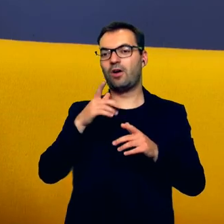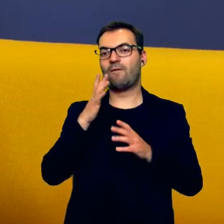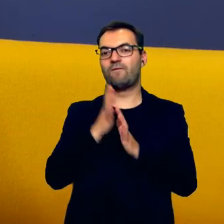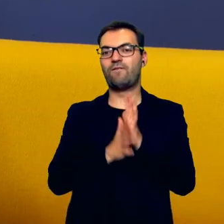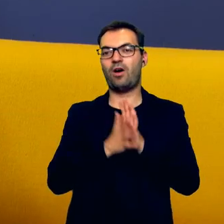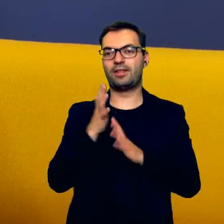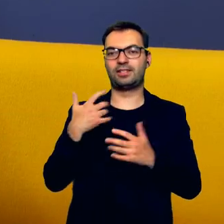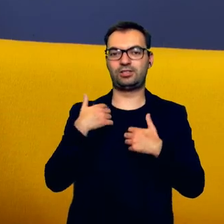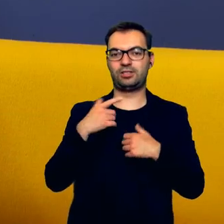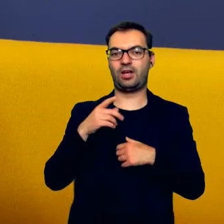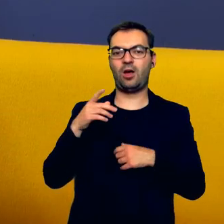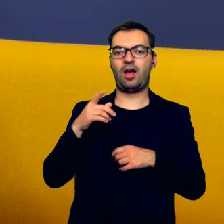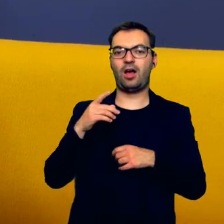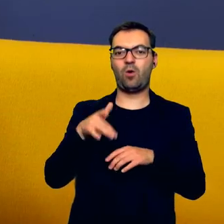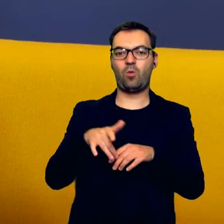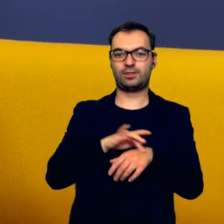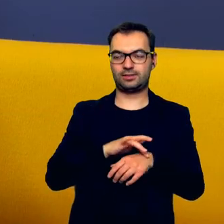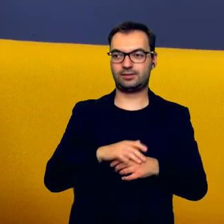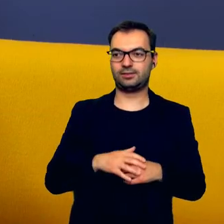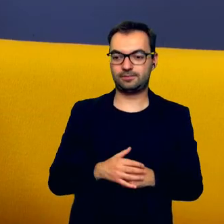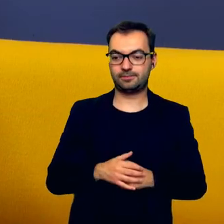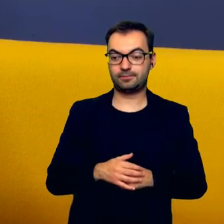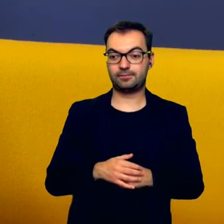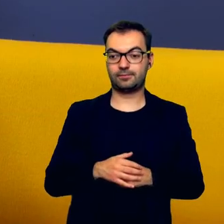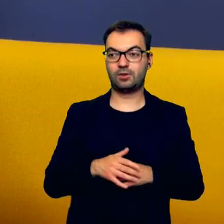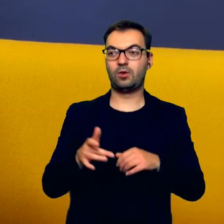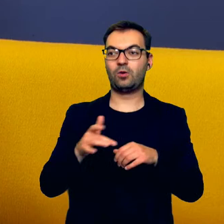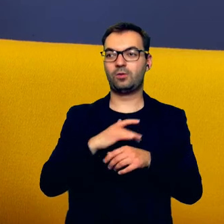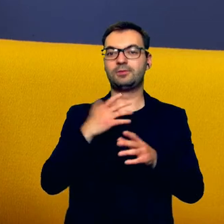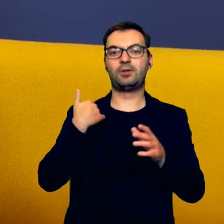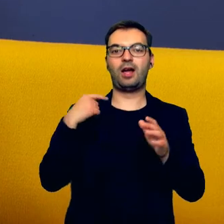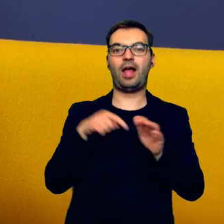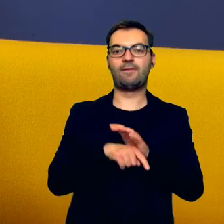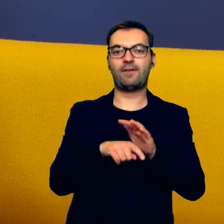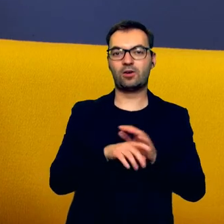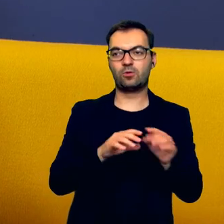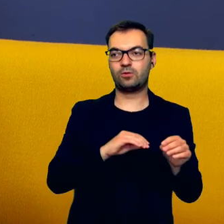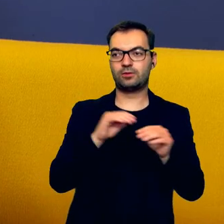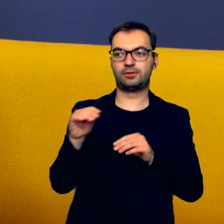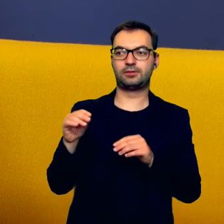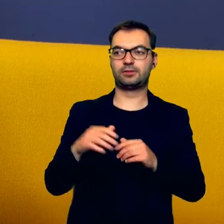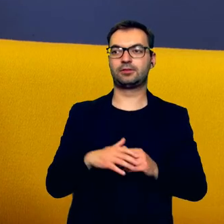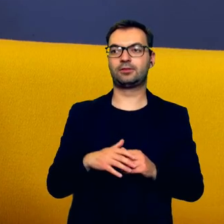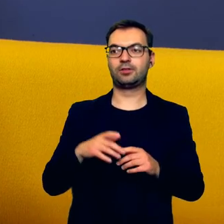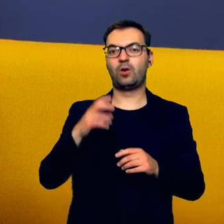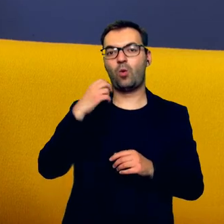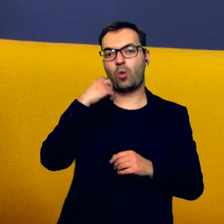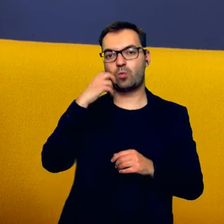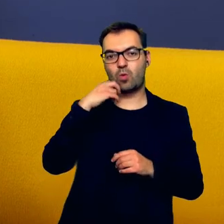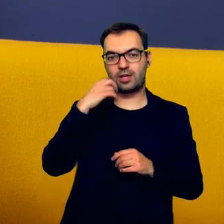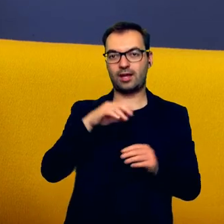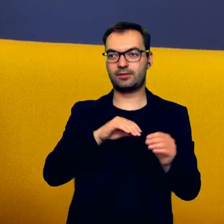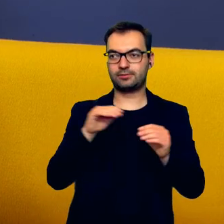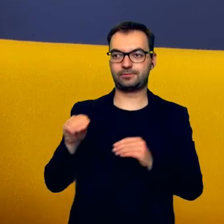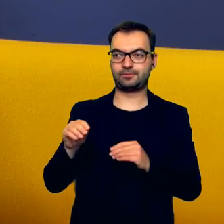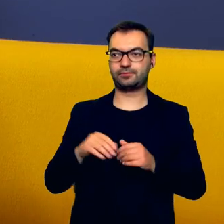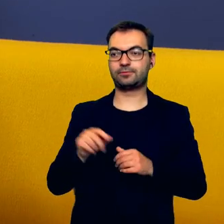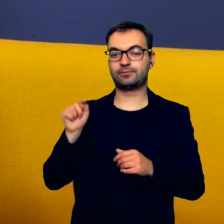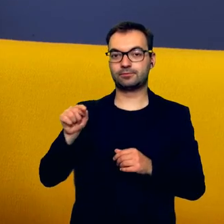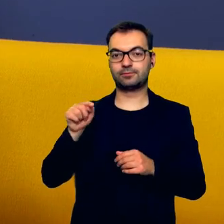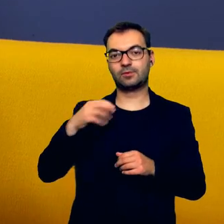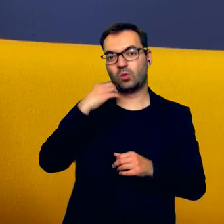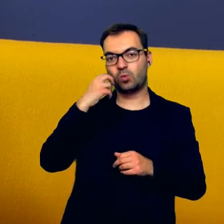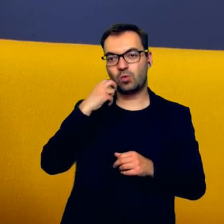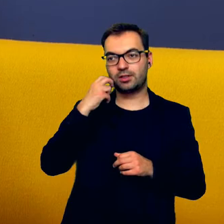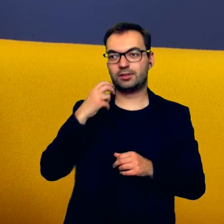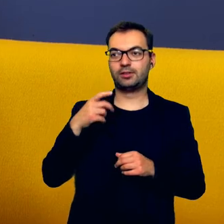wojenne Popielskiego. Popielski zostaje ewakuowany, znajduje się w Rumunii. I tam w